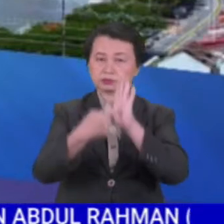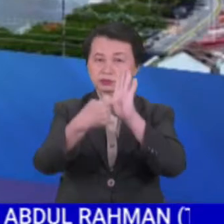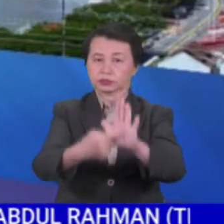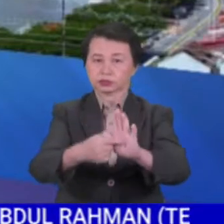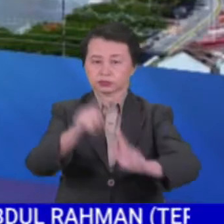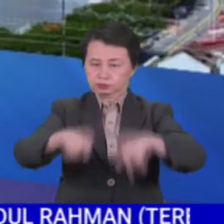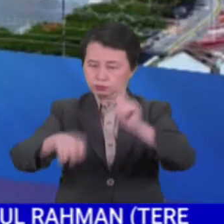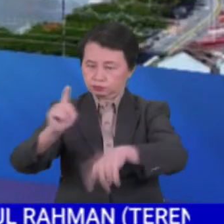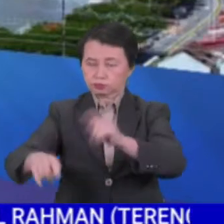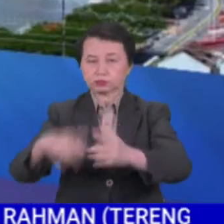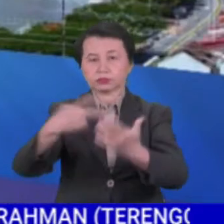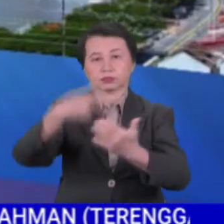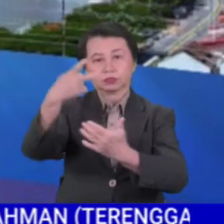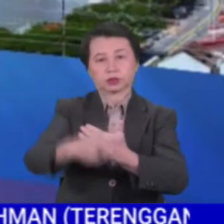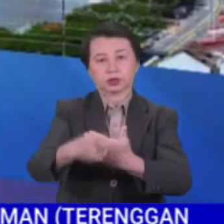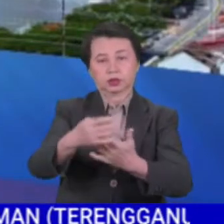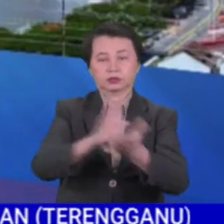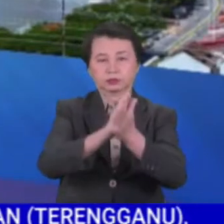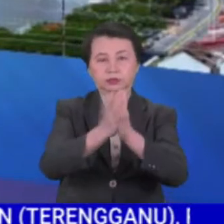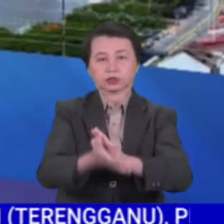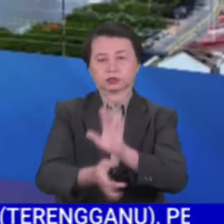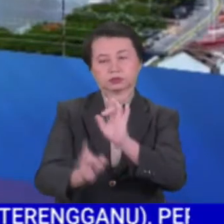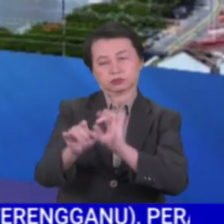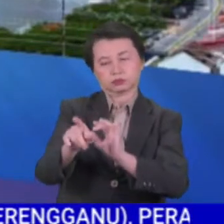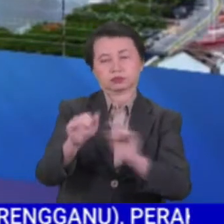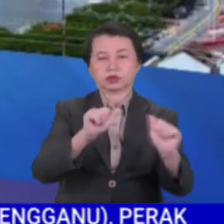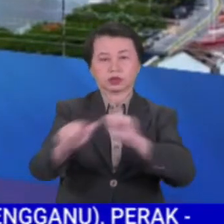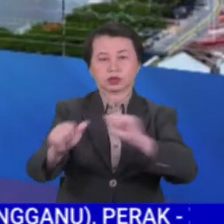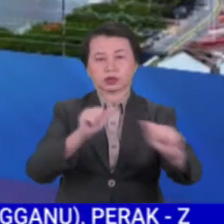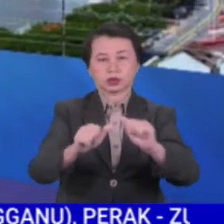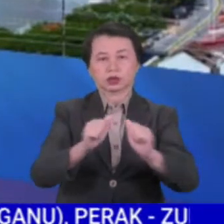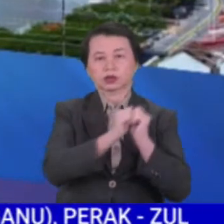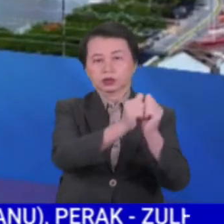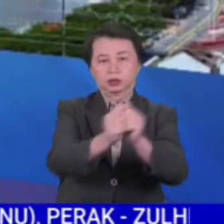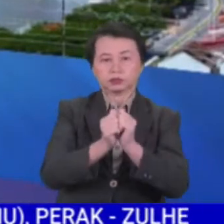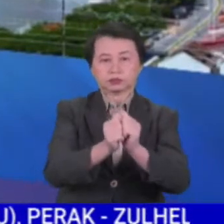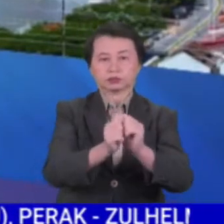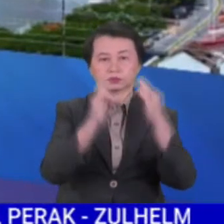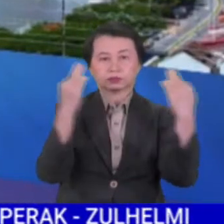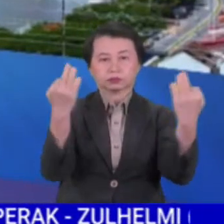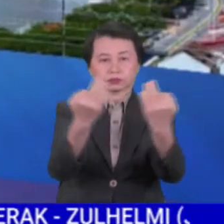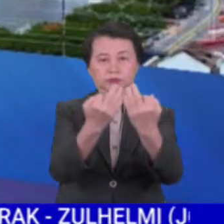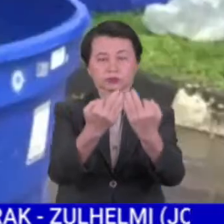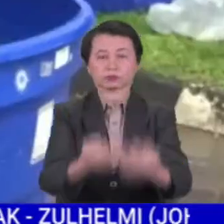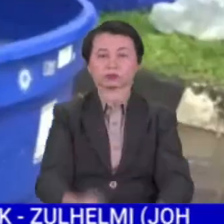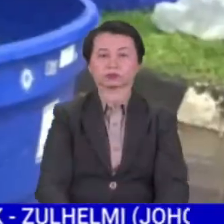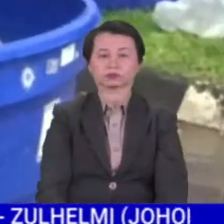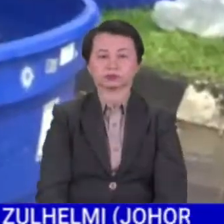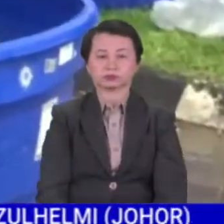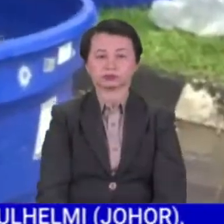menampilkan pelbagai acara yang dijadikan sebagai aktiviti bersama keluarga.